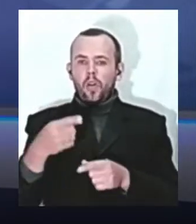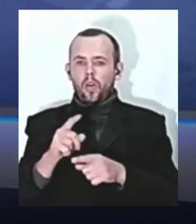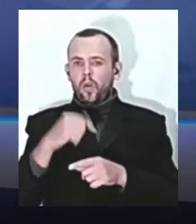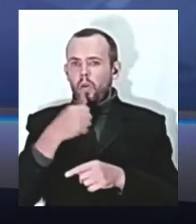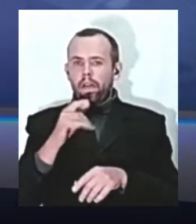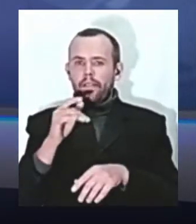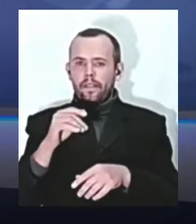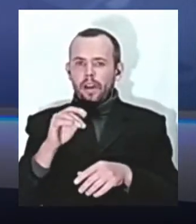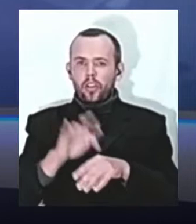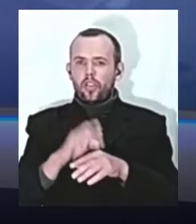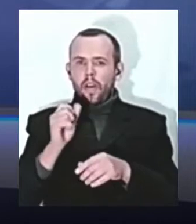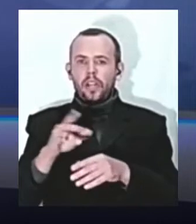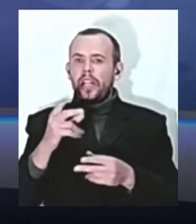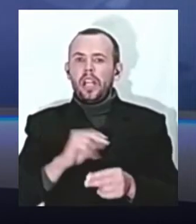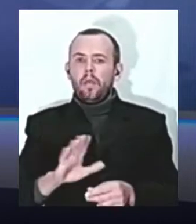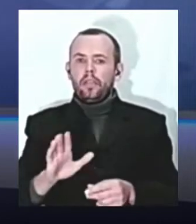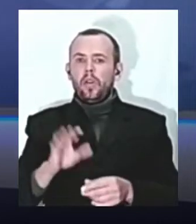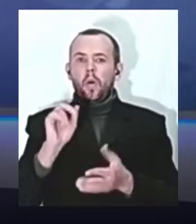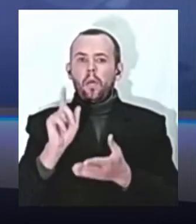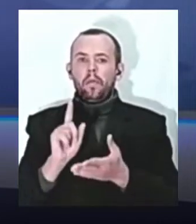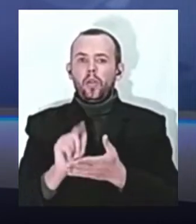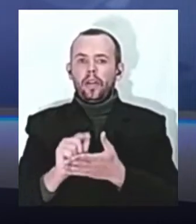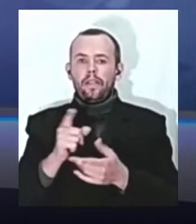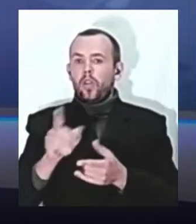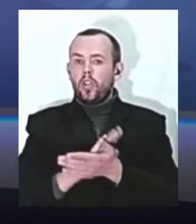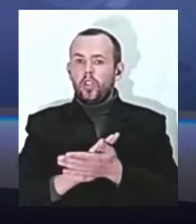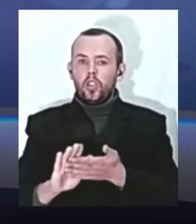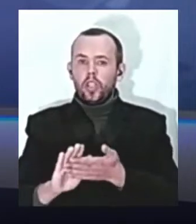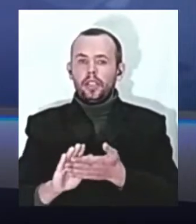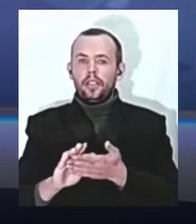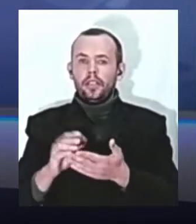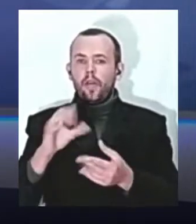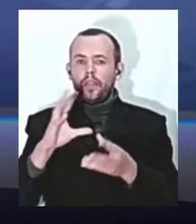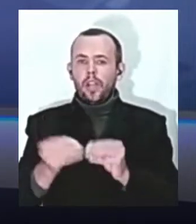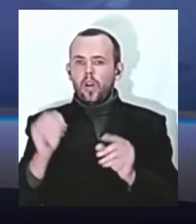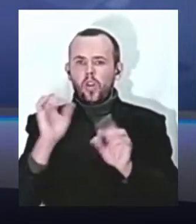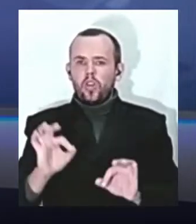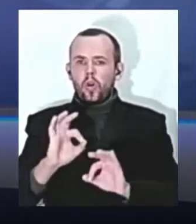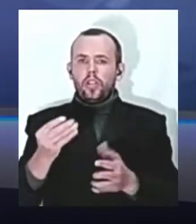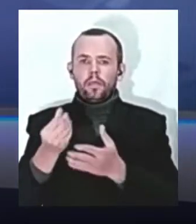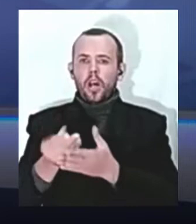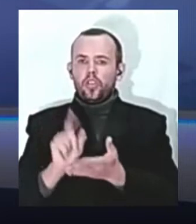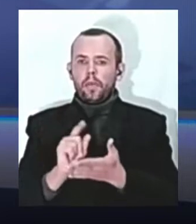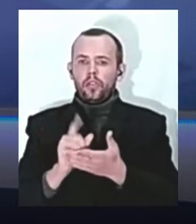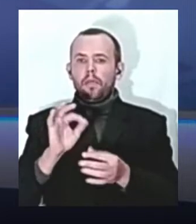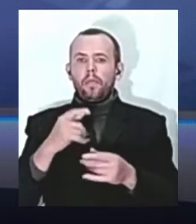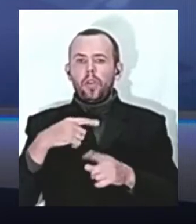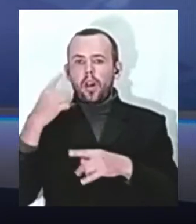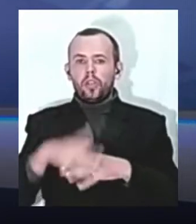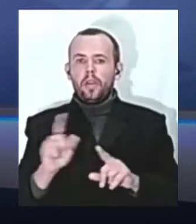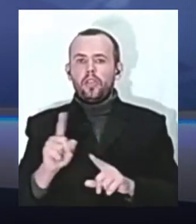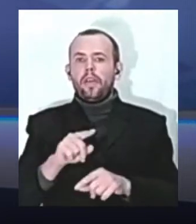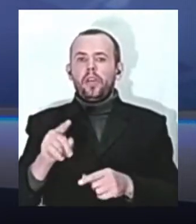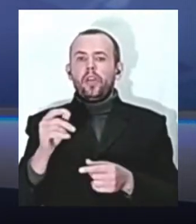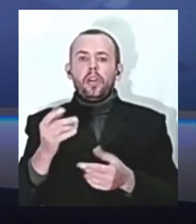не працюють, податкові вони чисті, взагалі жодних сплачених податків, проте ми розуміємо, що вони якось живуть, вони